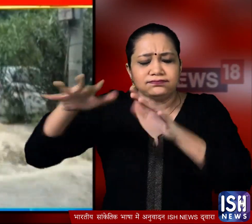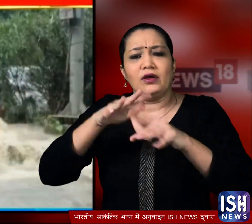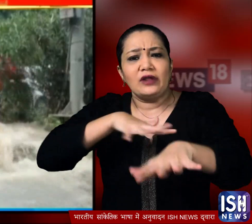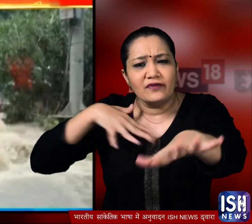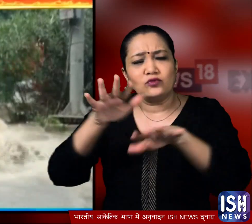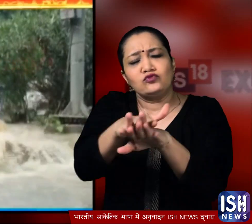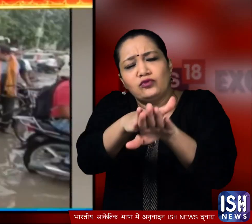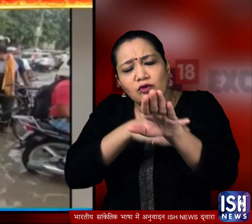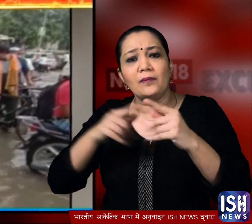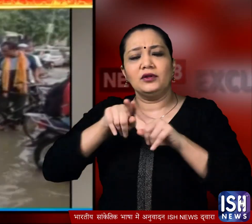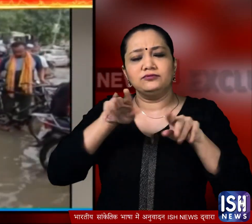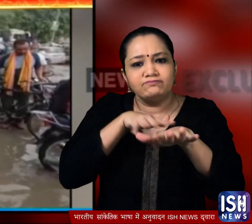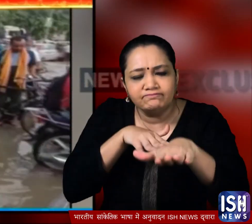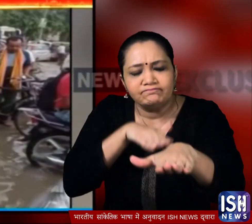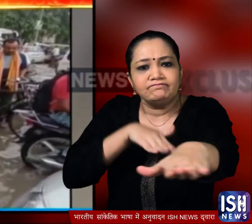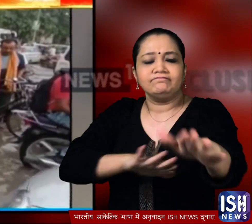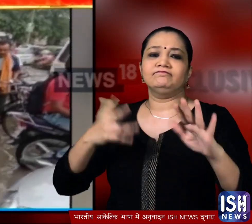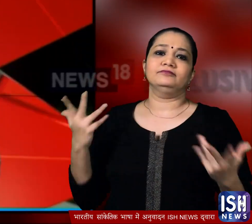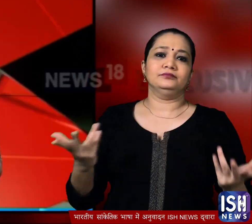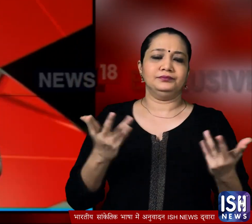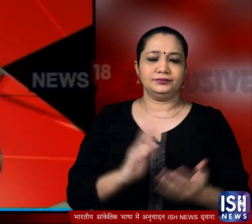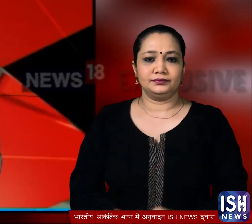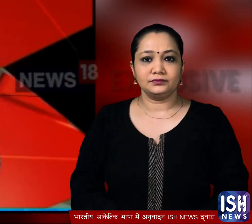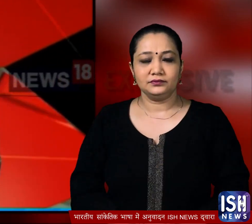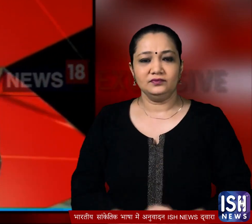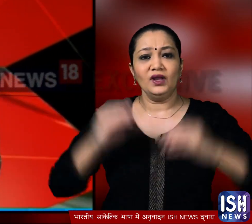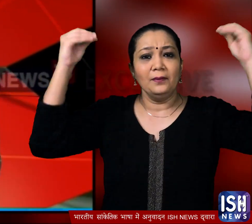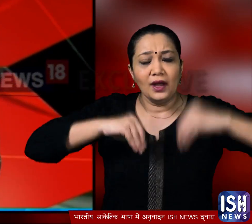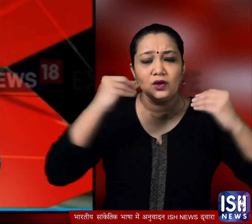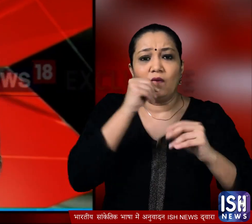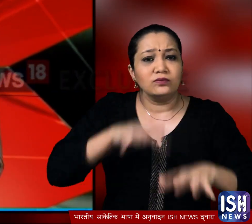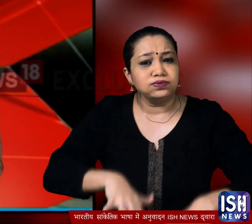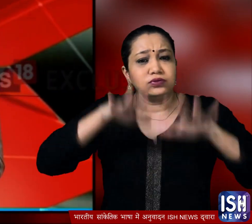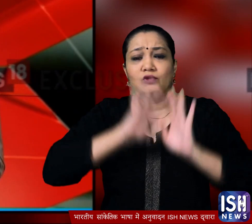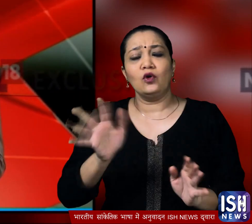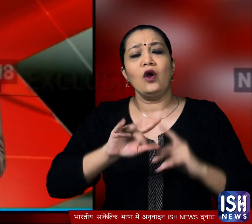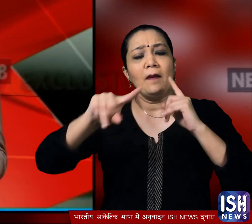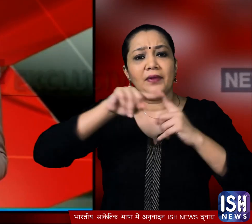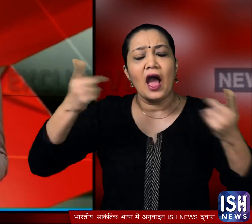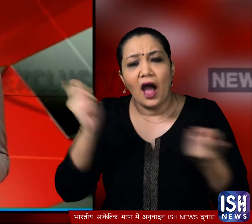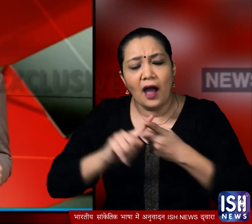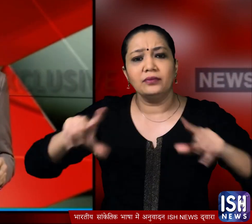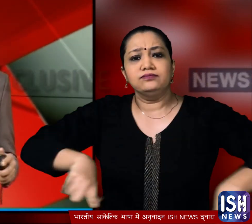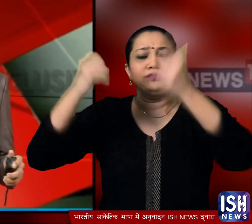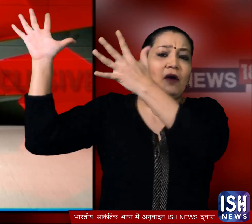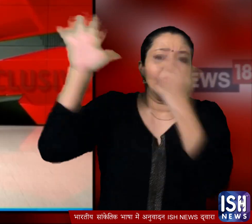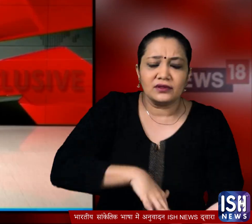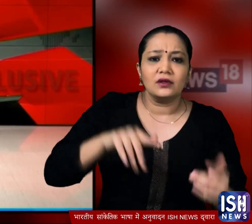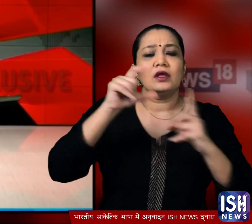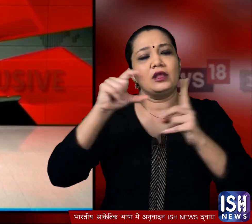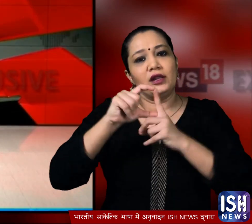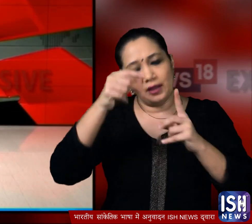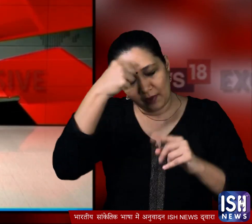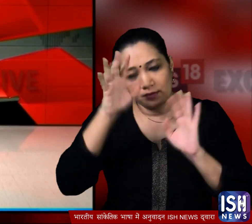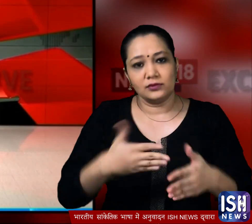रफ्तार थम गई और लोग जैम में फंसने को मजबूर हो गए। लेकिन सिर्फ बारिश और जल भराव ने ही नहीं, पेड़ गिरने जैसी घटनाओं ने भी दिल्ली की